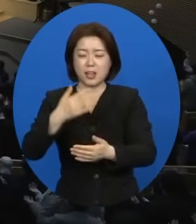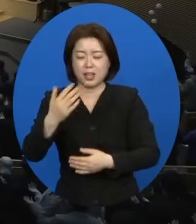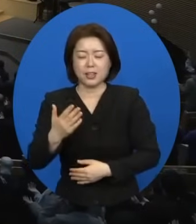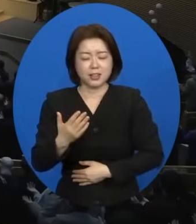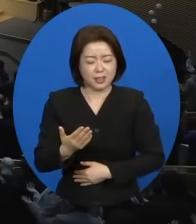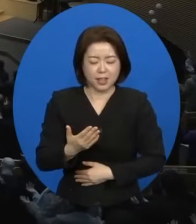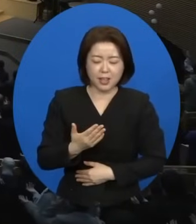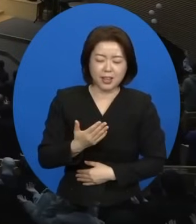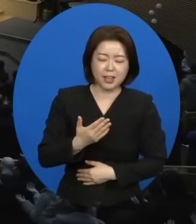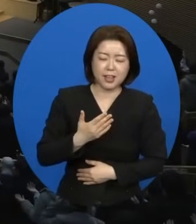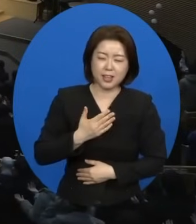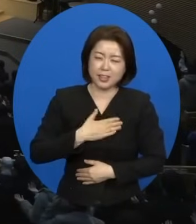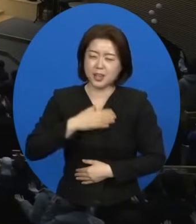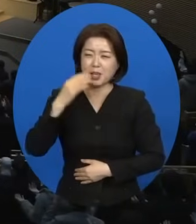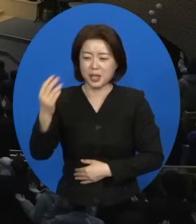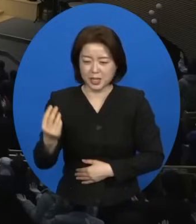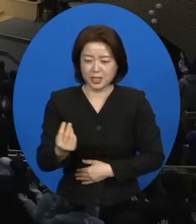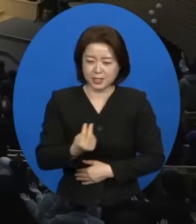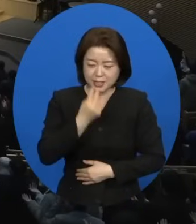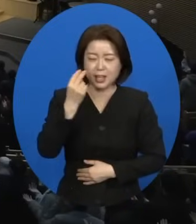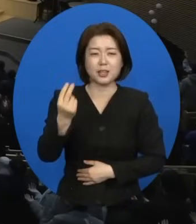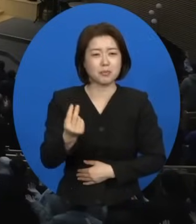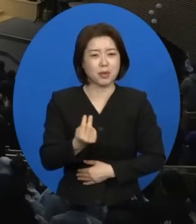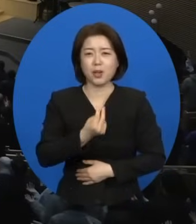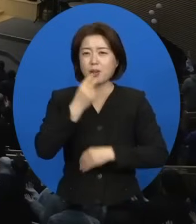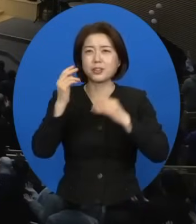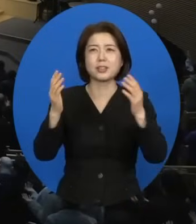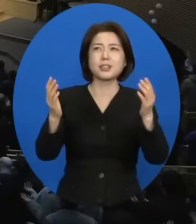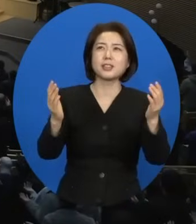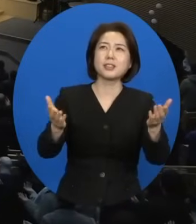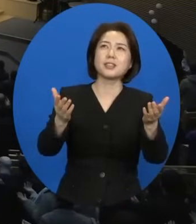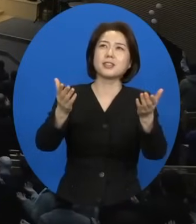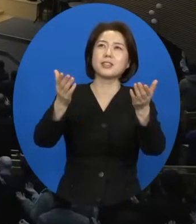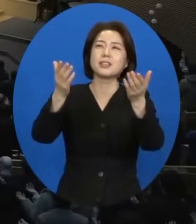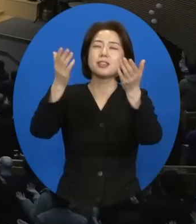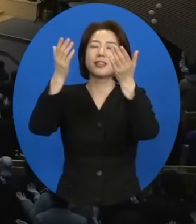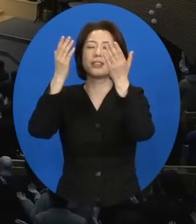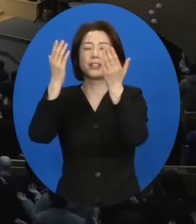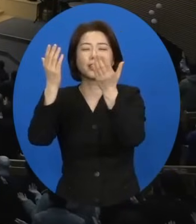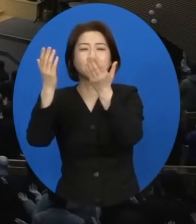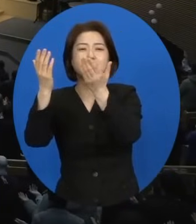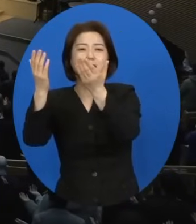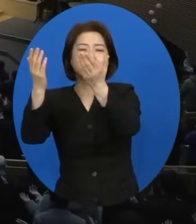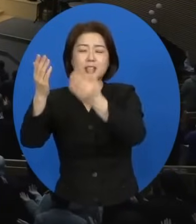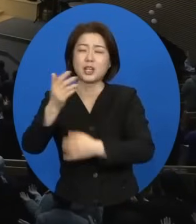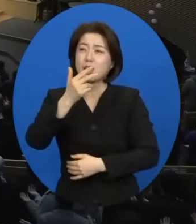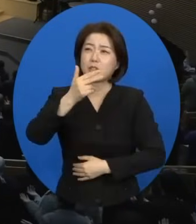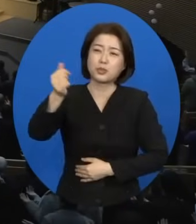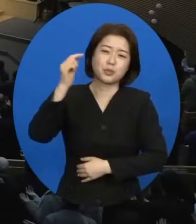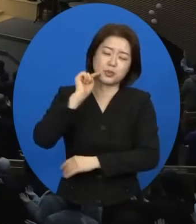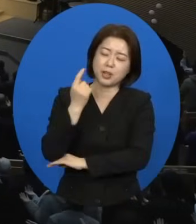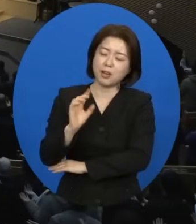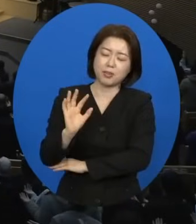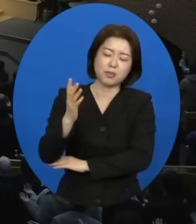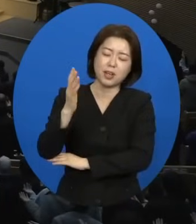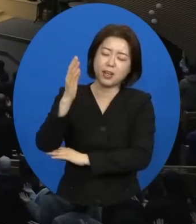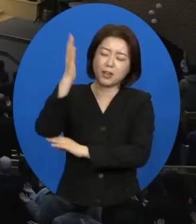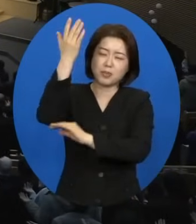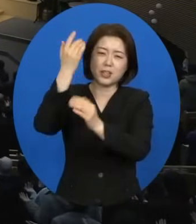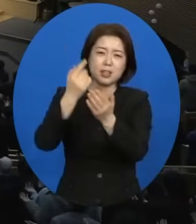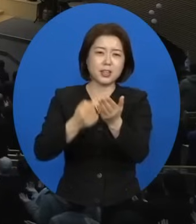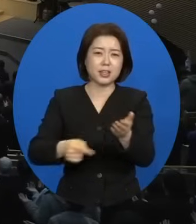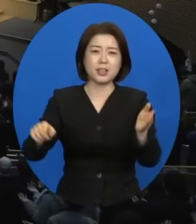드립니다 나의 생명을 드리니 주